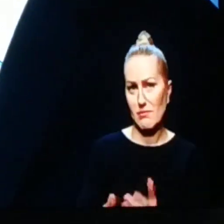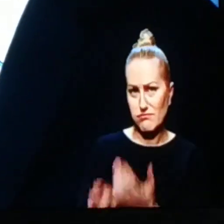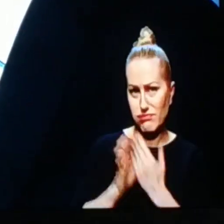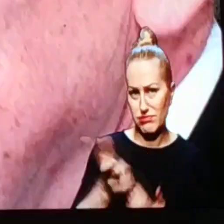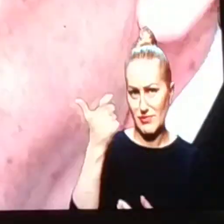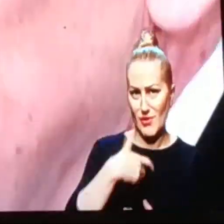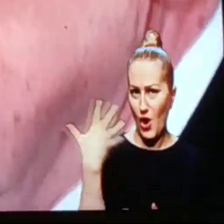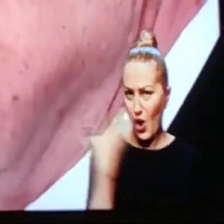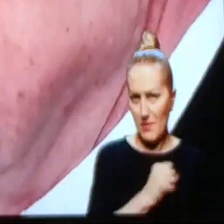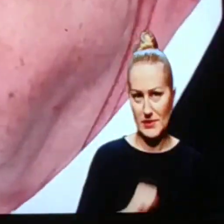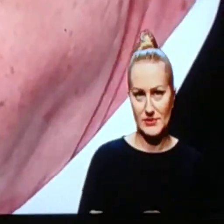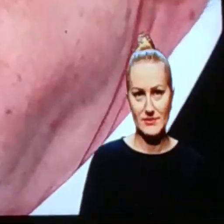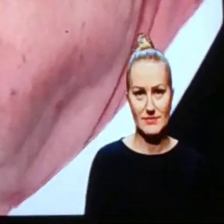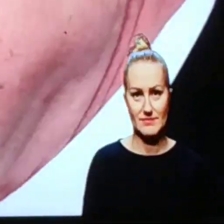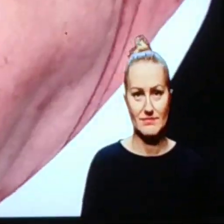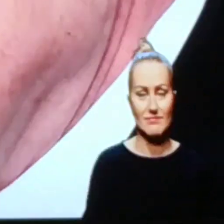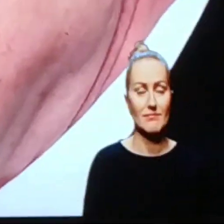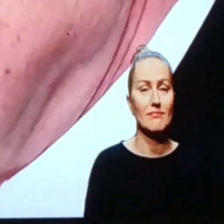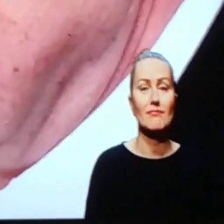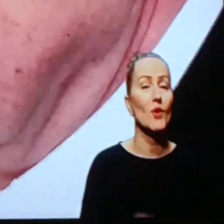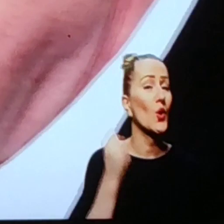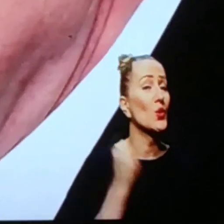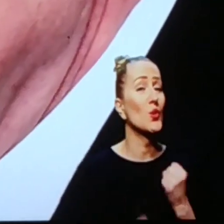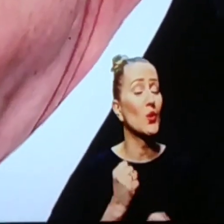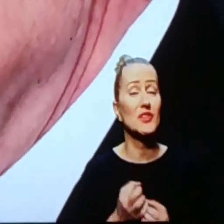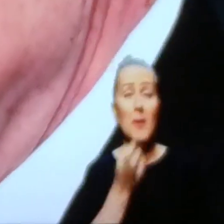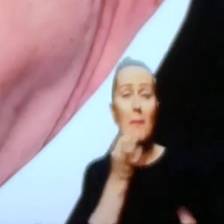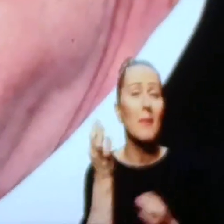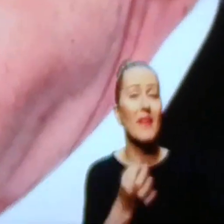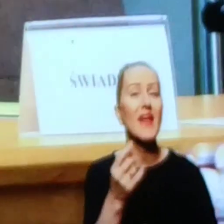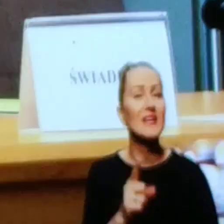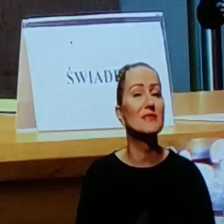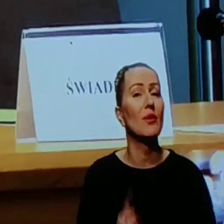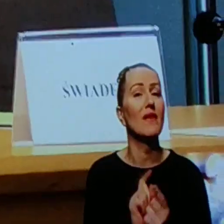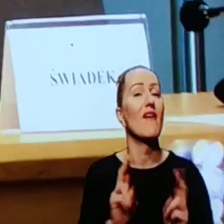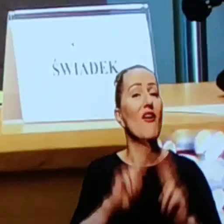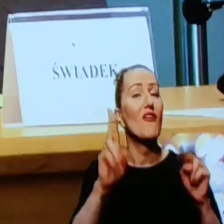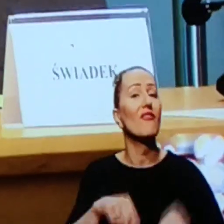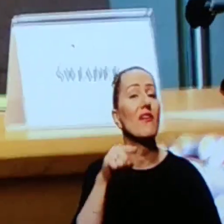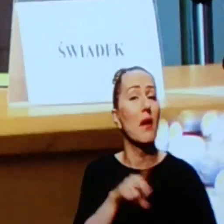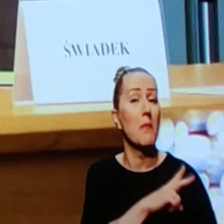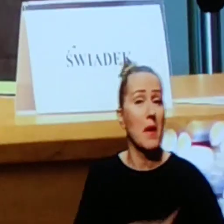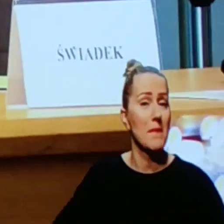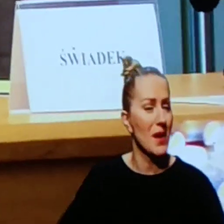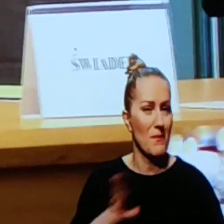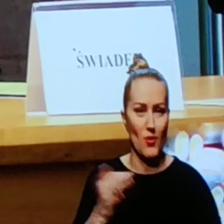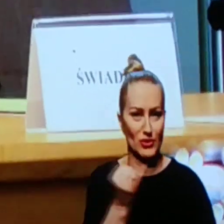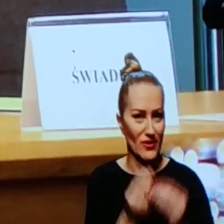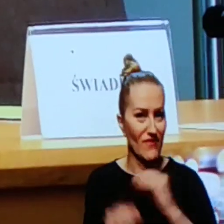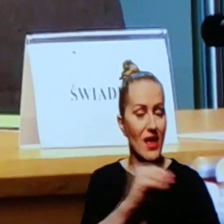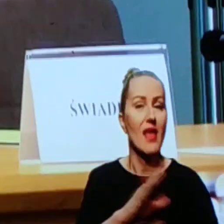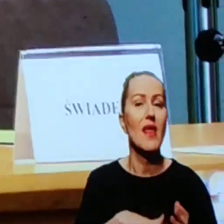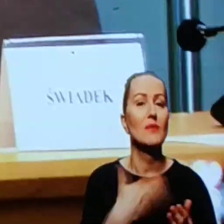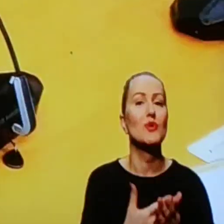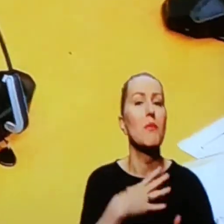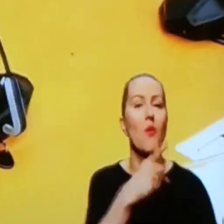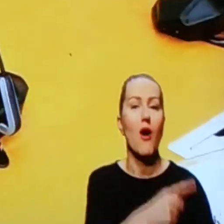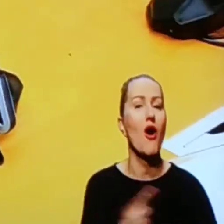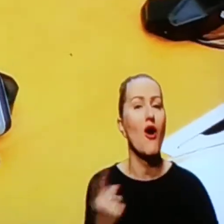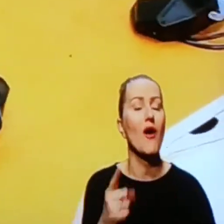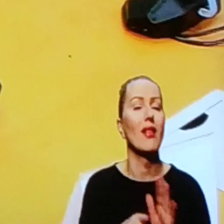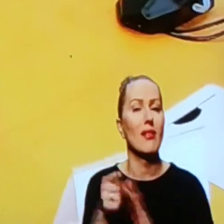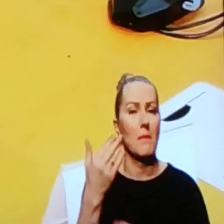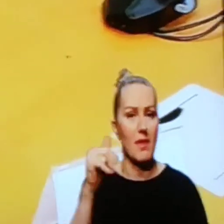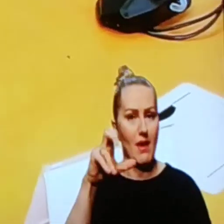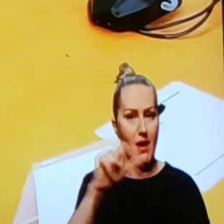i obrażać. Bo trudnych pytań o spotkanie w willi premiera było więcej, choćby to o groźby wobec Michała Wypija, o